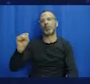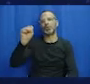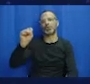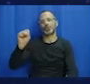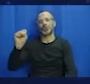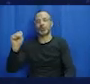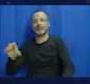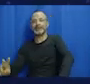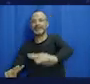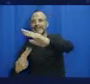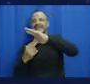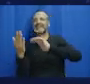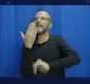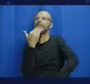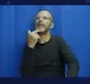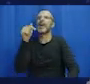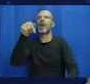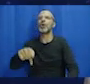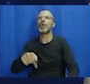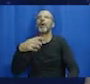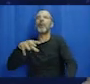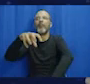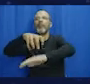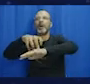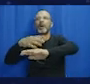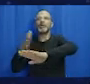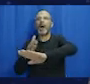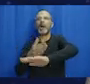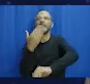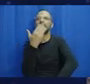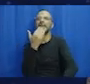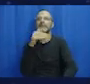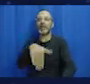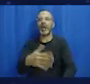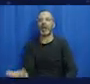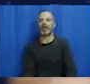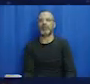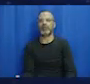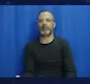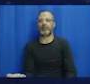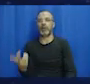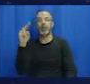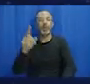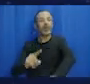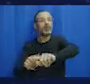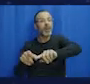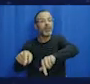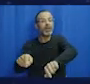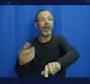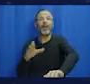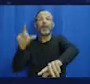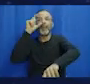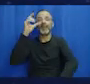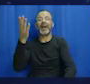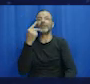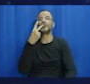في هامش السياسه الاسرائيليه اليوم اصبحوا في مركز القرار السياسي الاسرائيلي. هذا في اكبر من هيك مؤشر؟ يعني بن غفير اللي